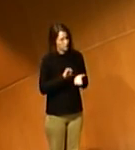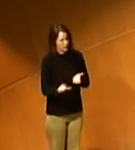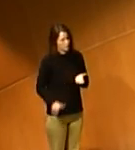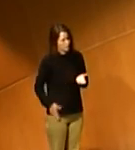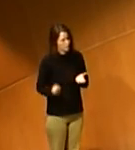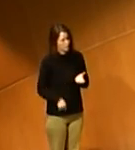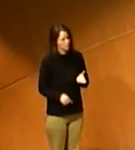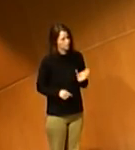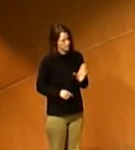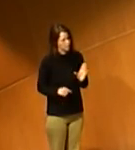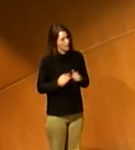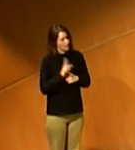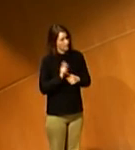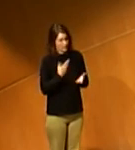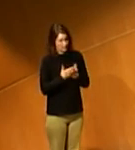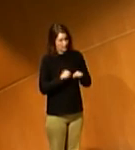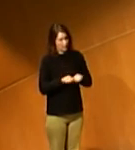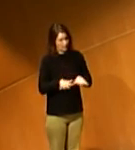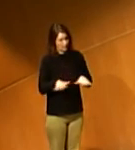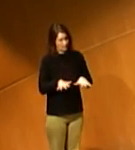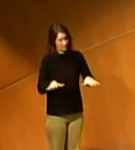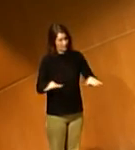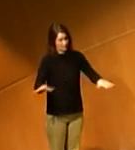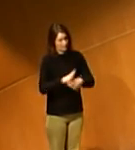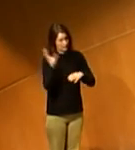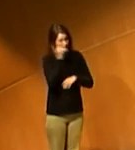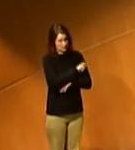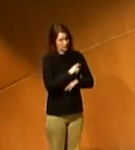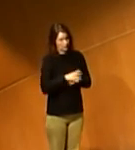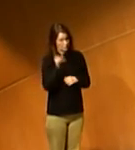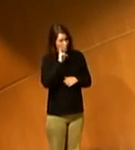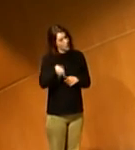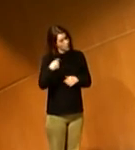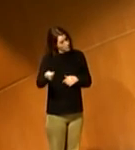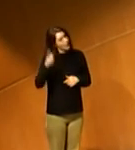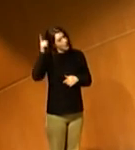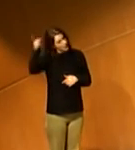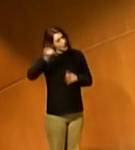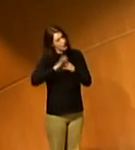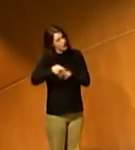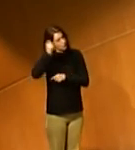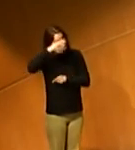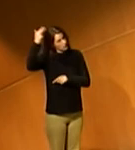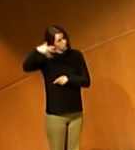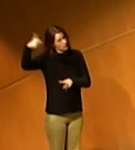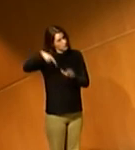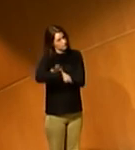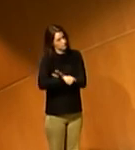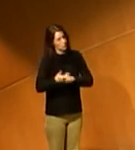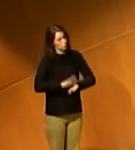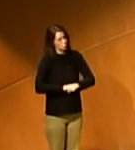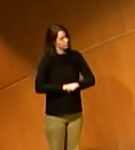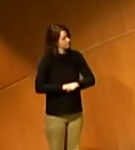Alors ça a du mal à percer parce que en fait, il faudrait que ce soit l'éducation nationale qui propose cette formation.